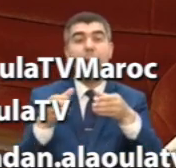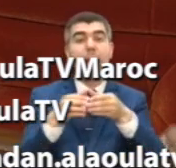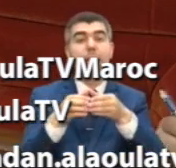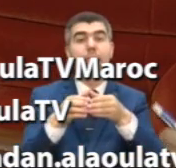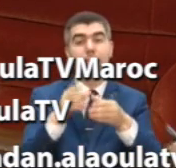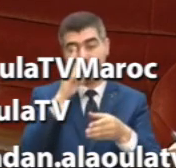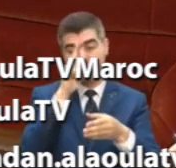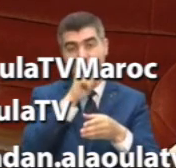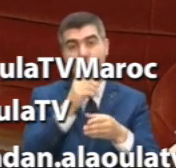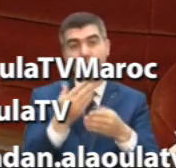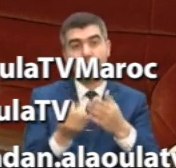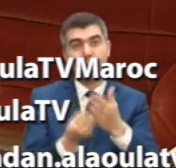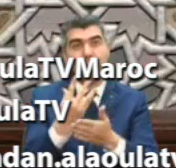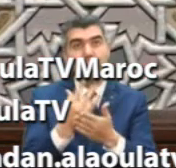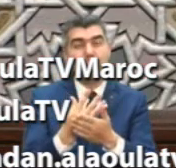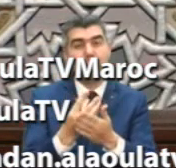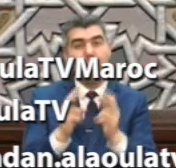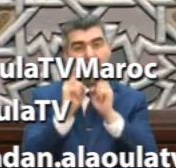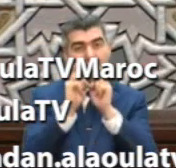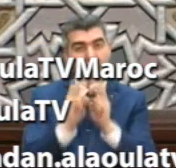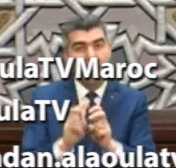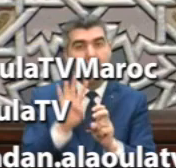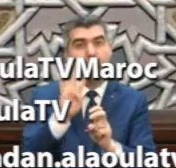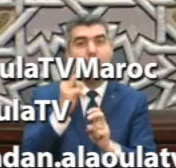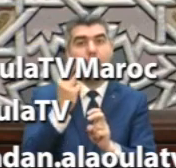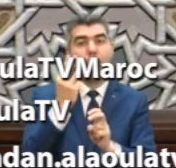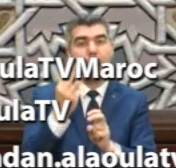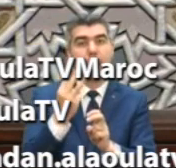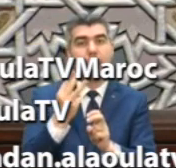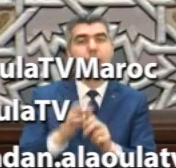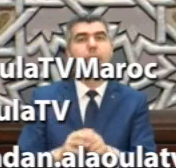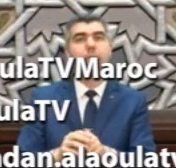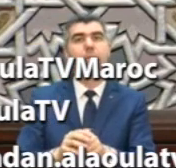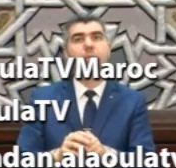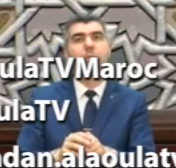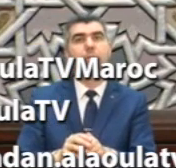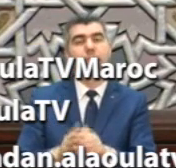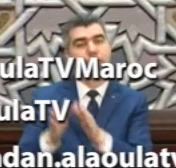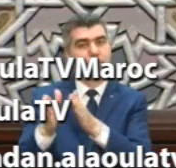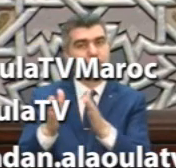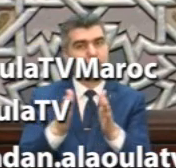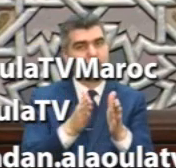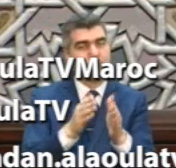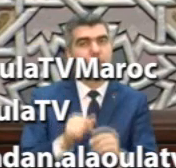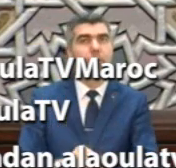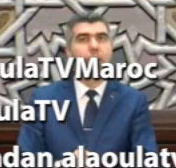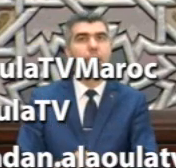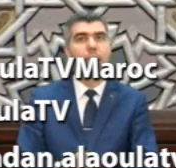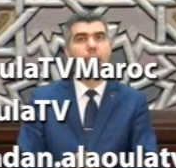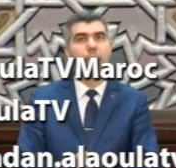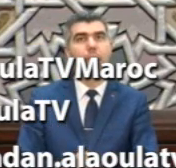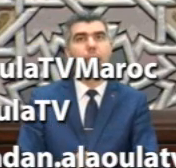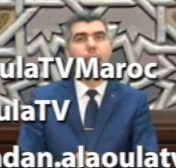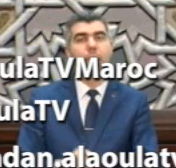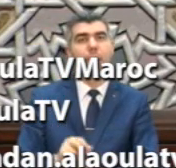ابتدائي، وأقل من 34 في المستوى. شكرا. تعقيب السيد النائب.